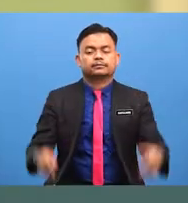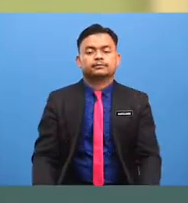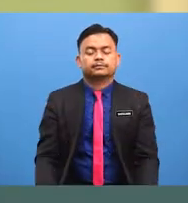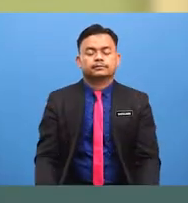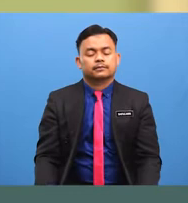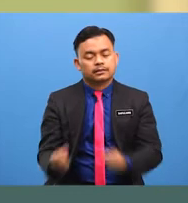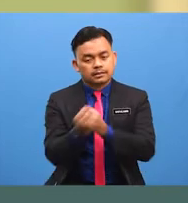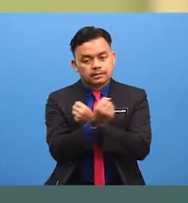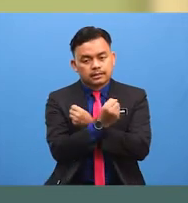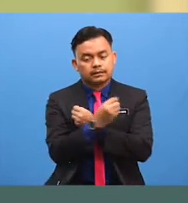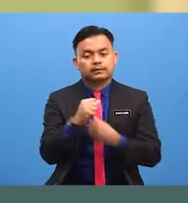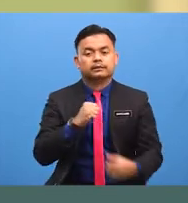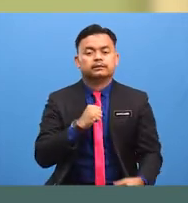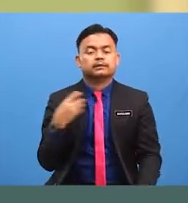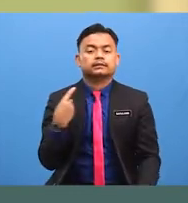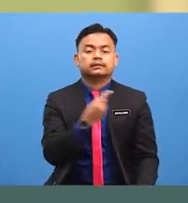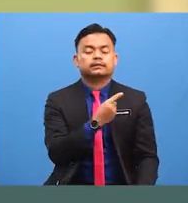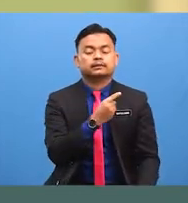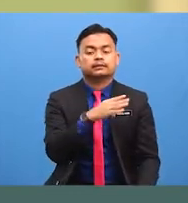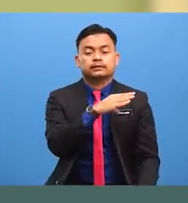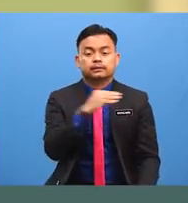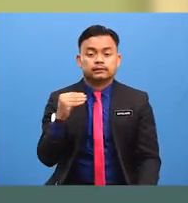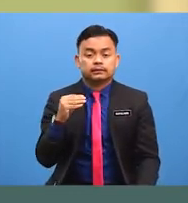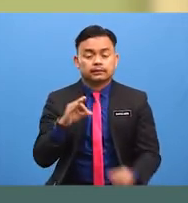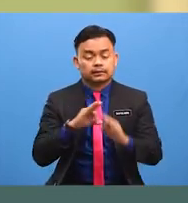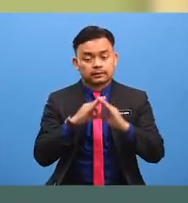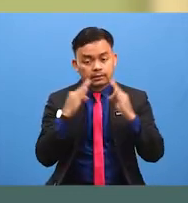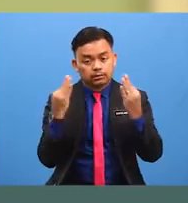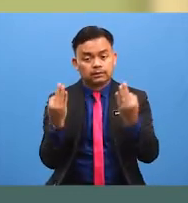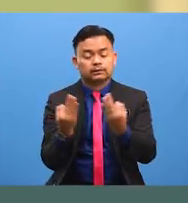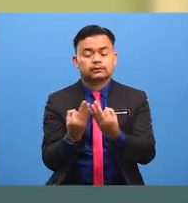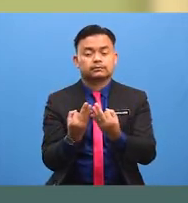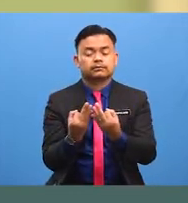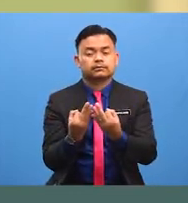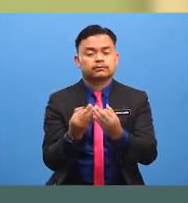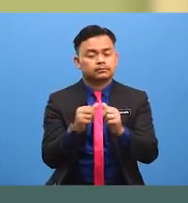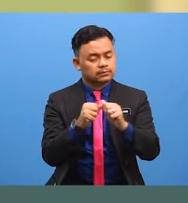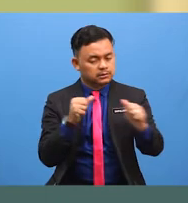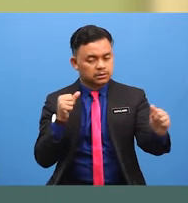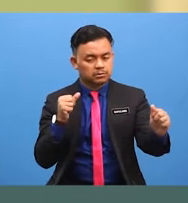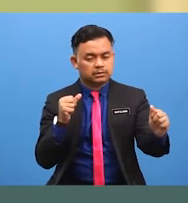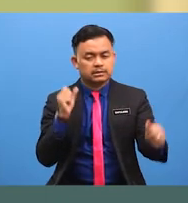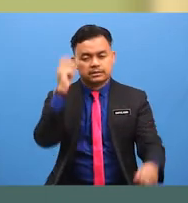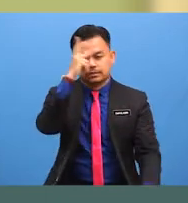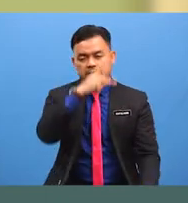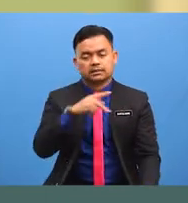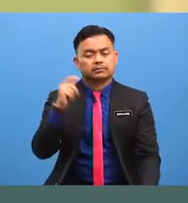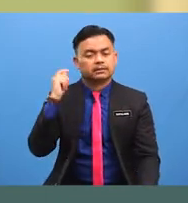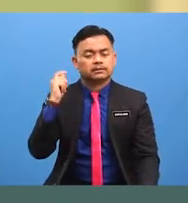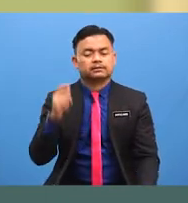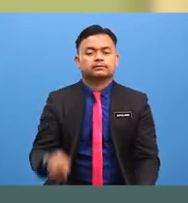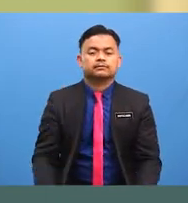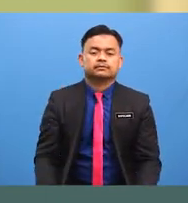Sayangi diri kita dan keluarga. Jauhi daripada ketiga-tiga tabiat yang cikgu kongsikan